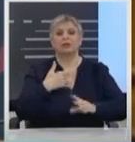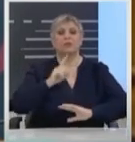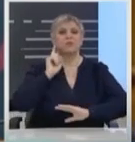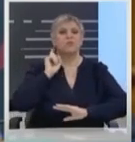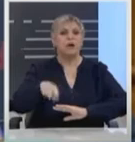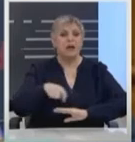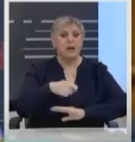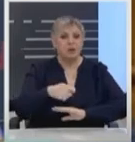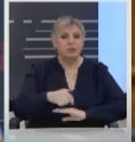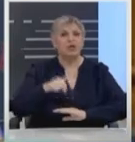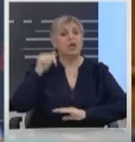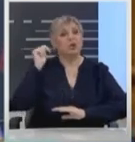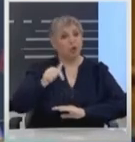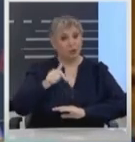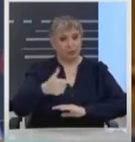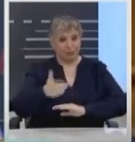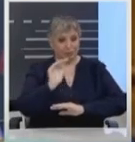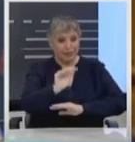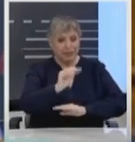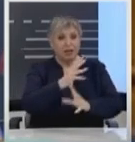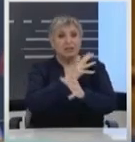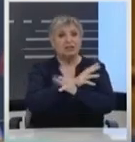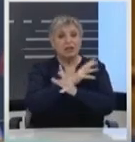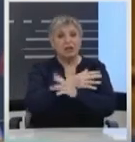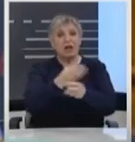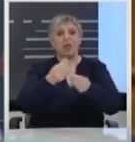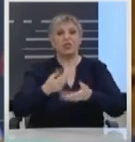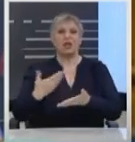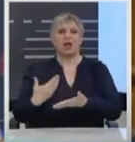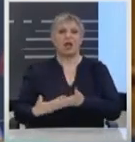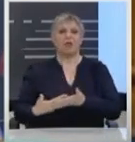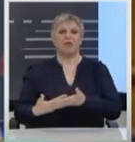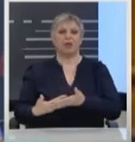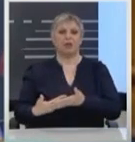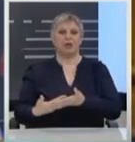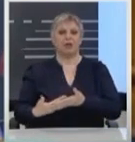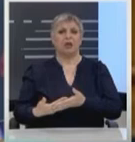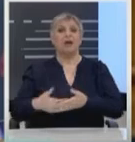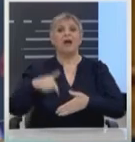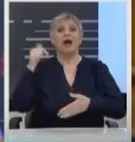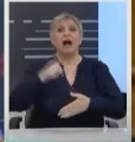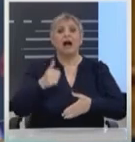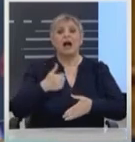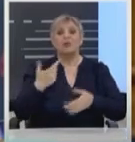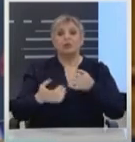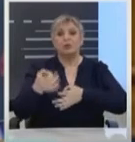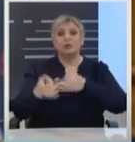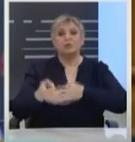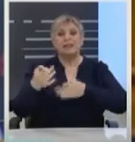παρακολουθεί τις συνομιλίες. Οι συνομιλίες λοιπόν αυτές βρέθηκαν στη δικογραφία, είναι στη